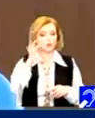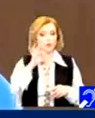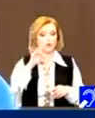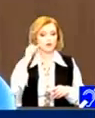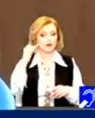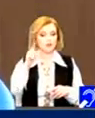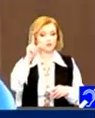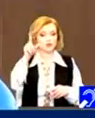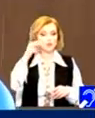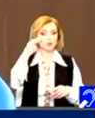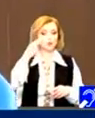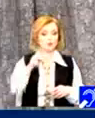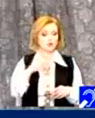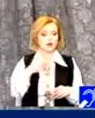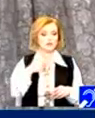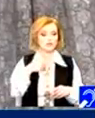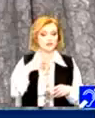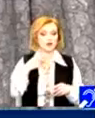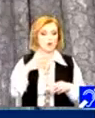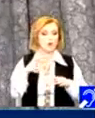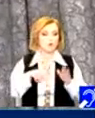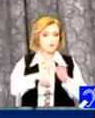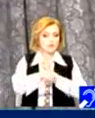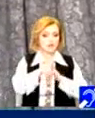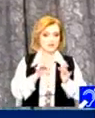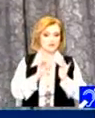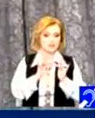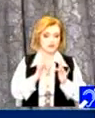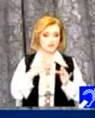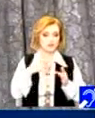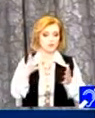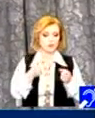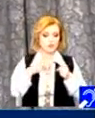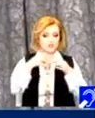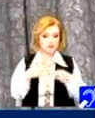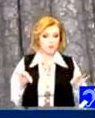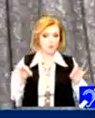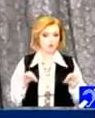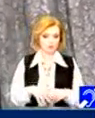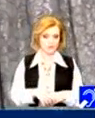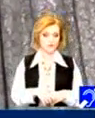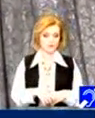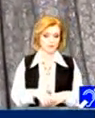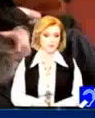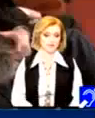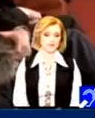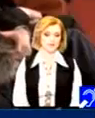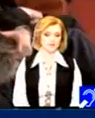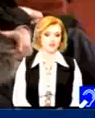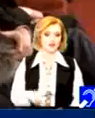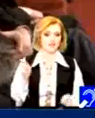că cum ar fi să plece din internat. Libertatea. Libertatea este punctul principal din